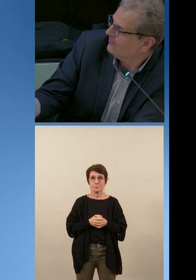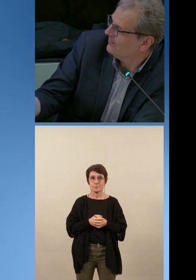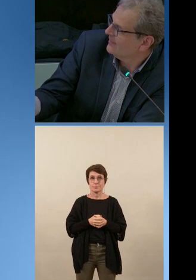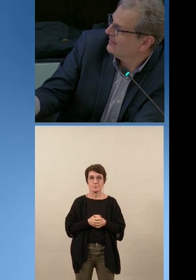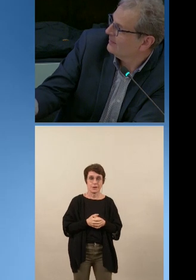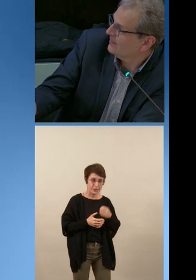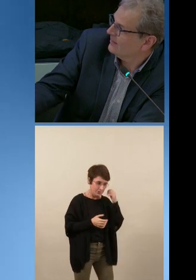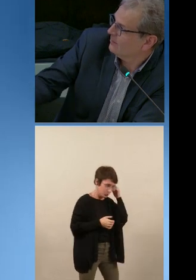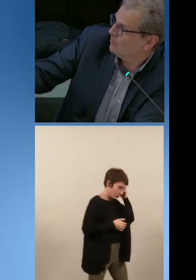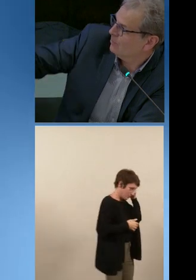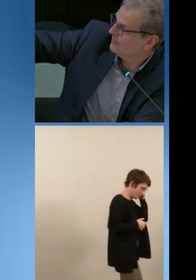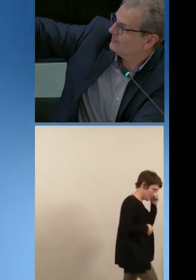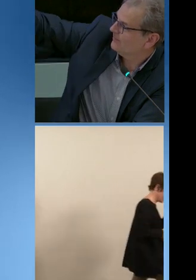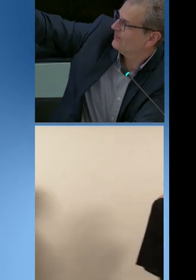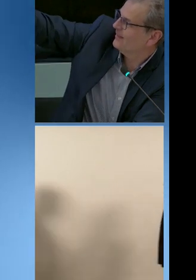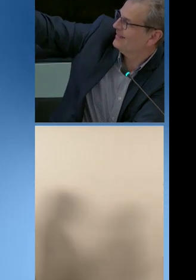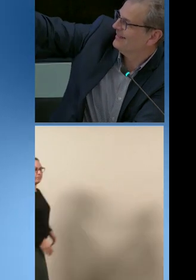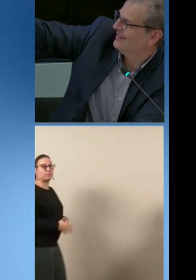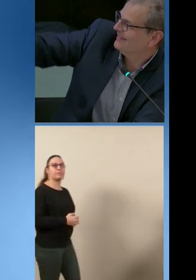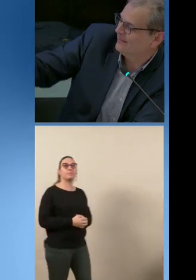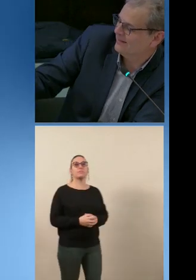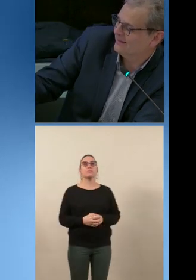qu marche